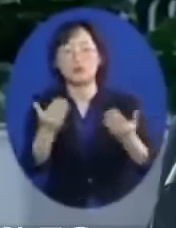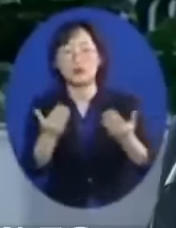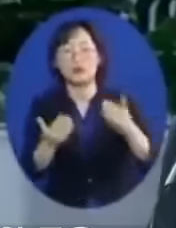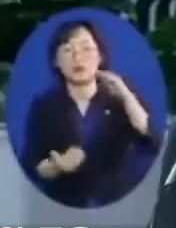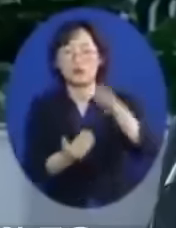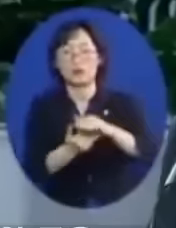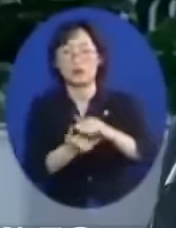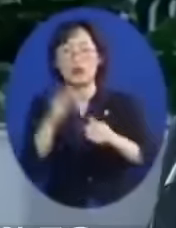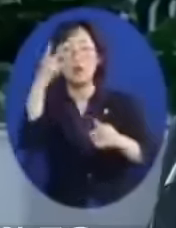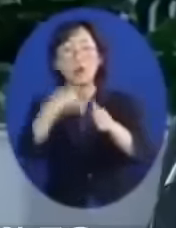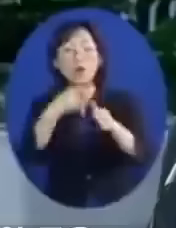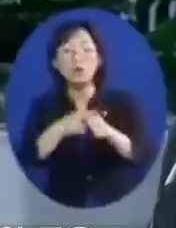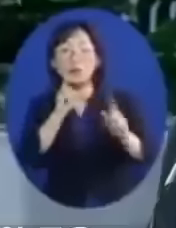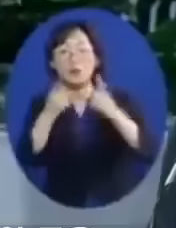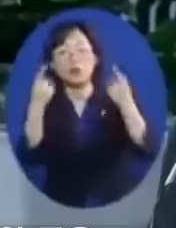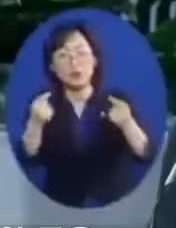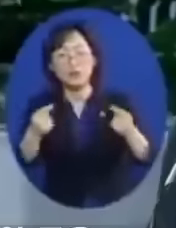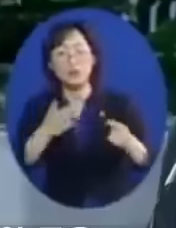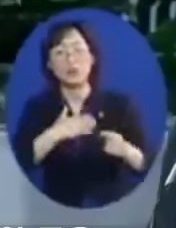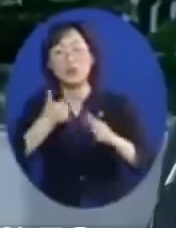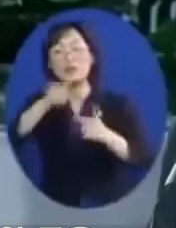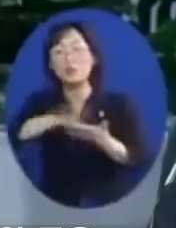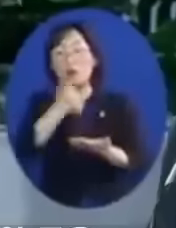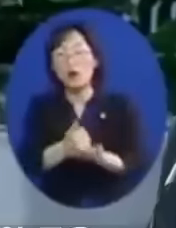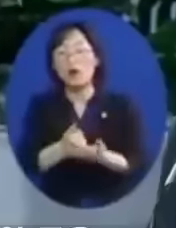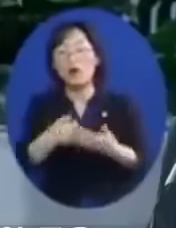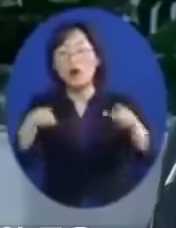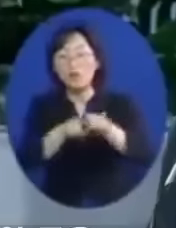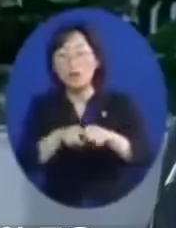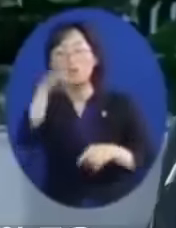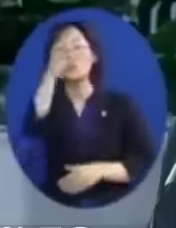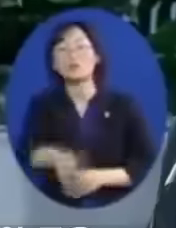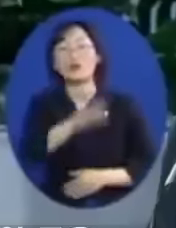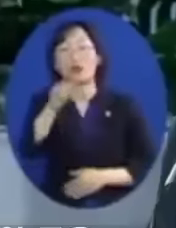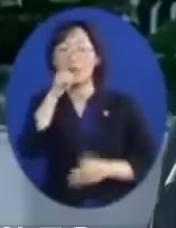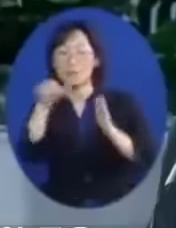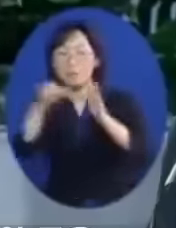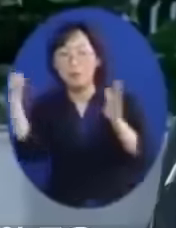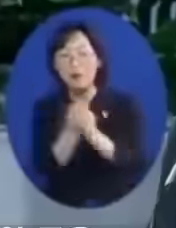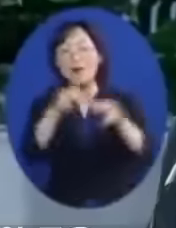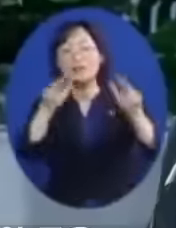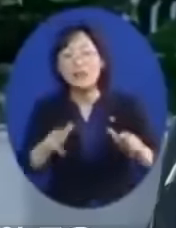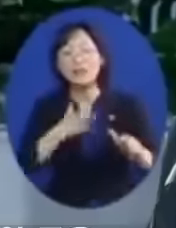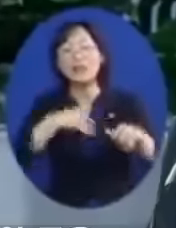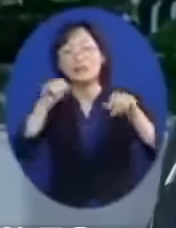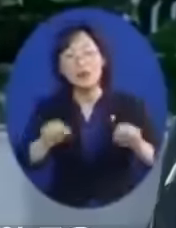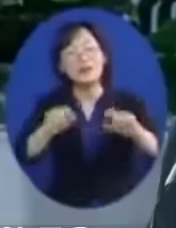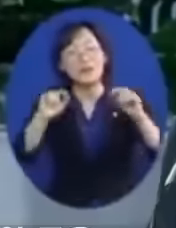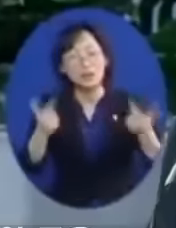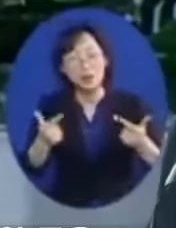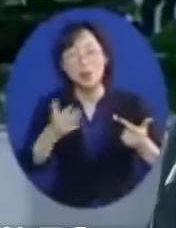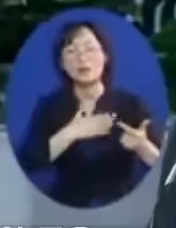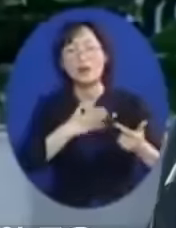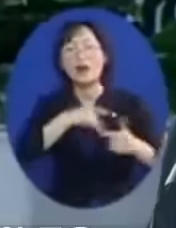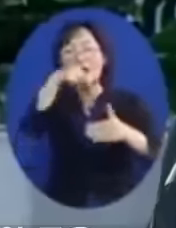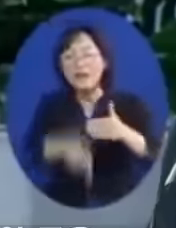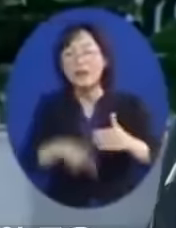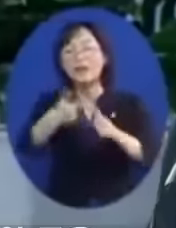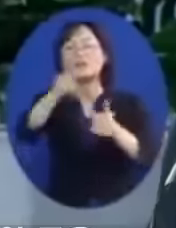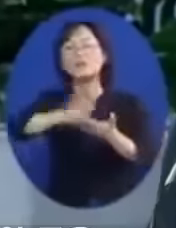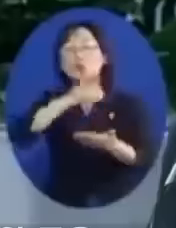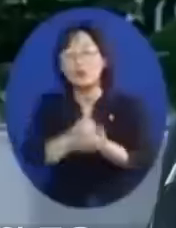것입니다. 바울이 말한 것처럼 내가 그리스도와 함께 십자가에 못 박았나니 이제 내가 산 것은 내가 아니요 내 안에 그리스도께서 사신